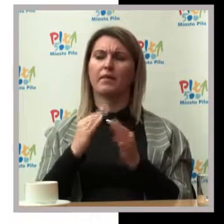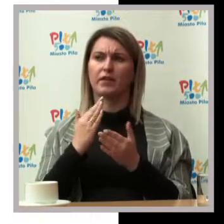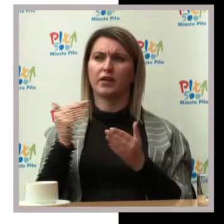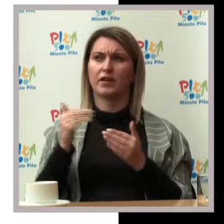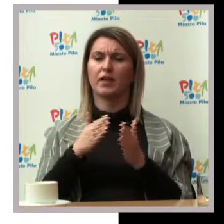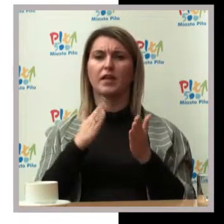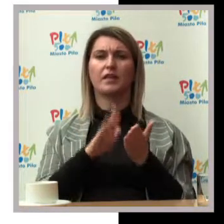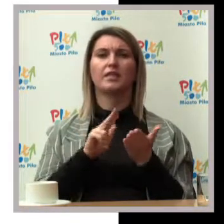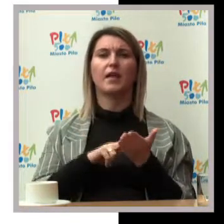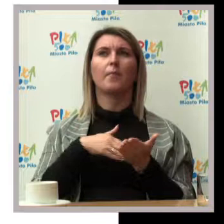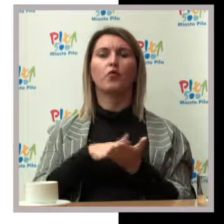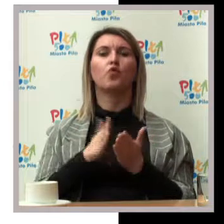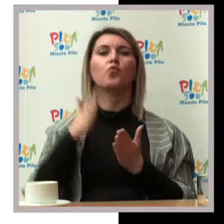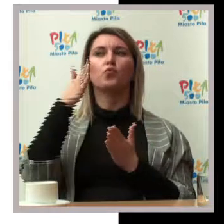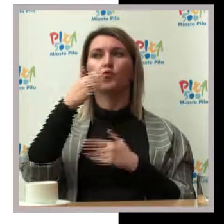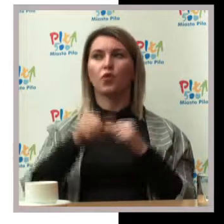początku przyszłego roku.